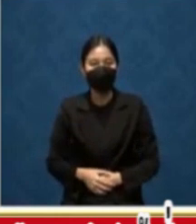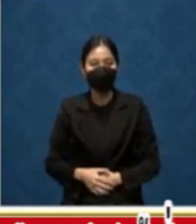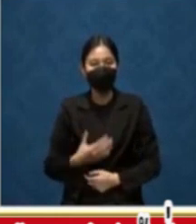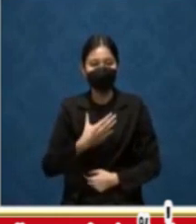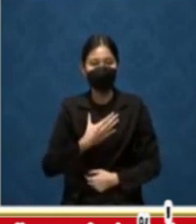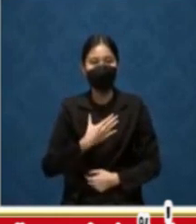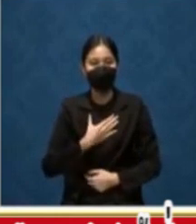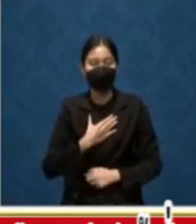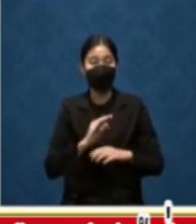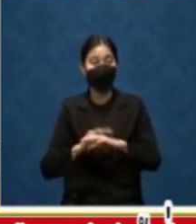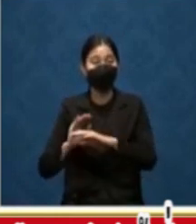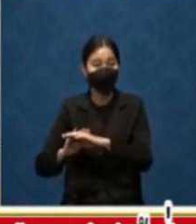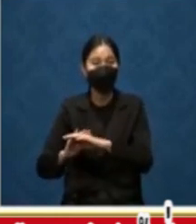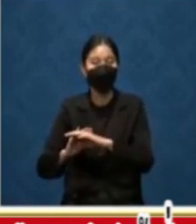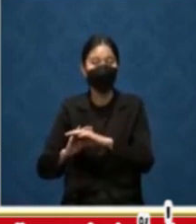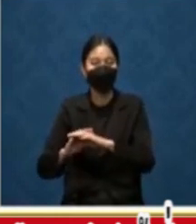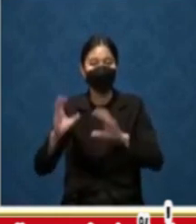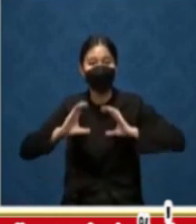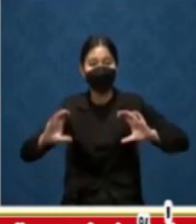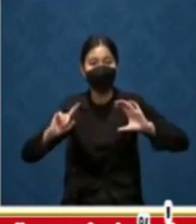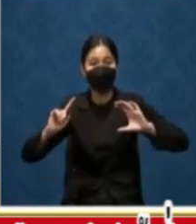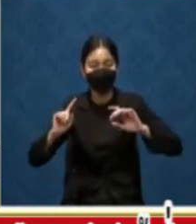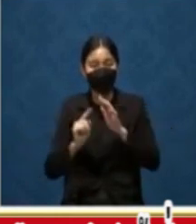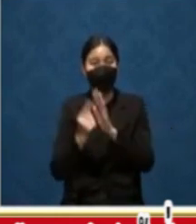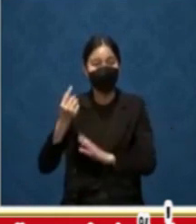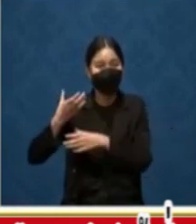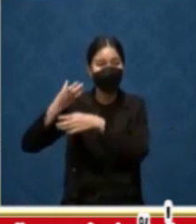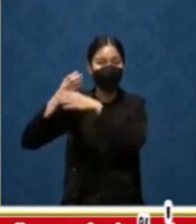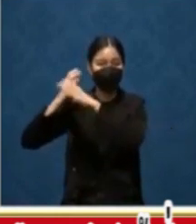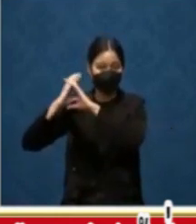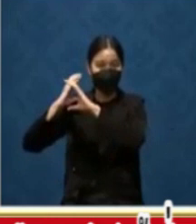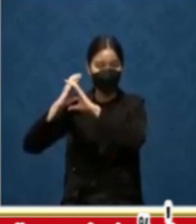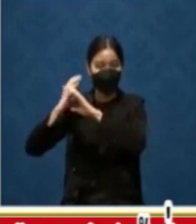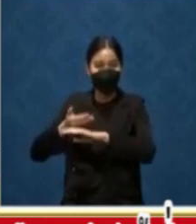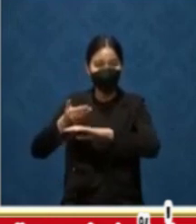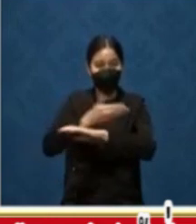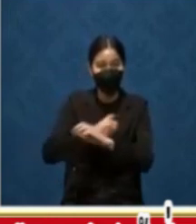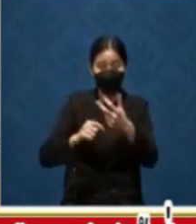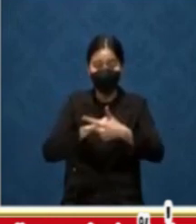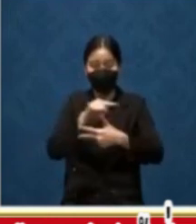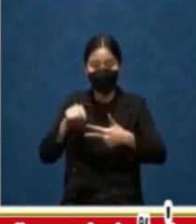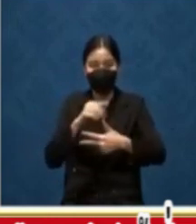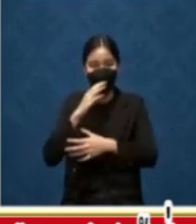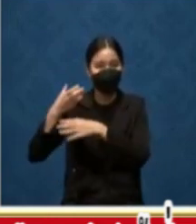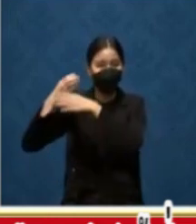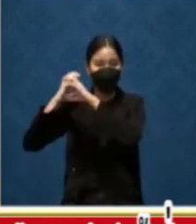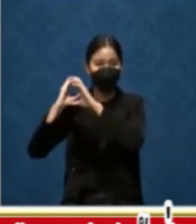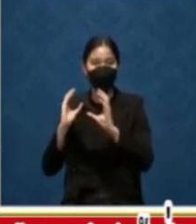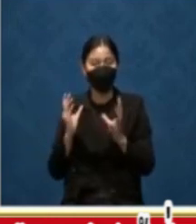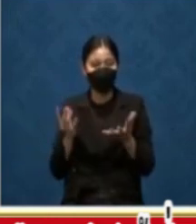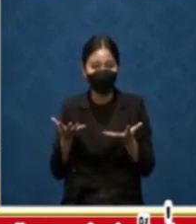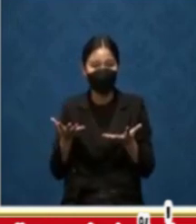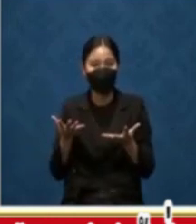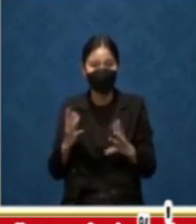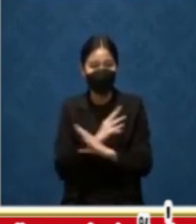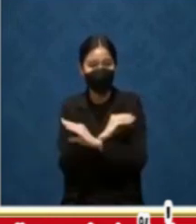ผมจึงเรียกร้องรัฐบาลว่าสิ่งแรกต้องทบทวนก่อนจะมาถึง 3ข้อถ้าเมื่อคุณไม่ทบทวนว่า